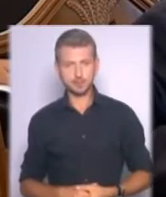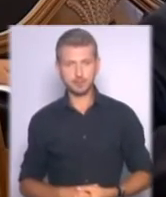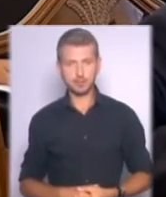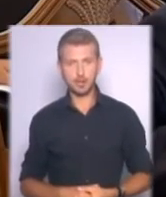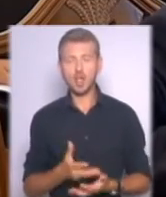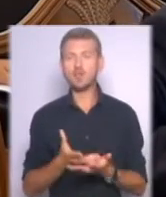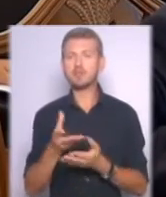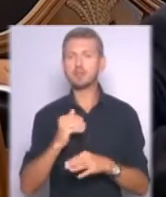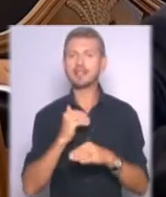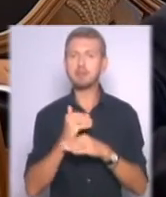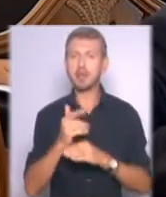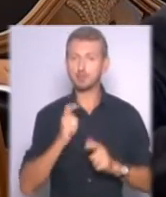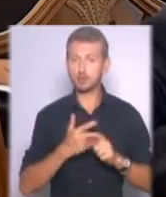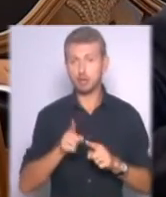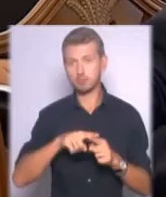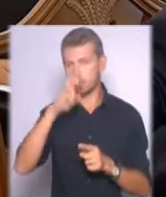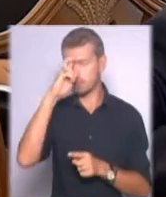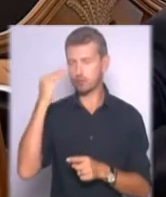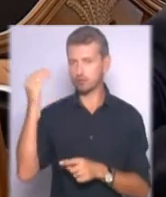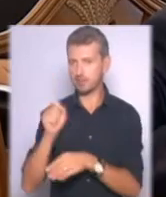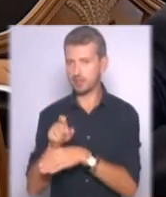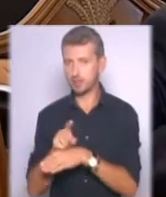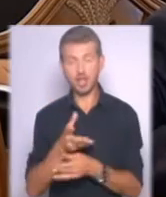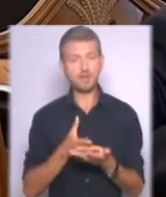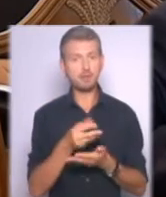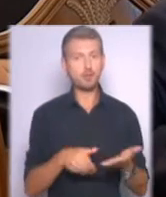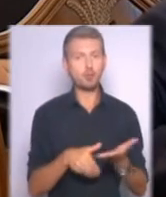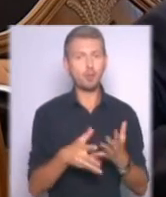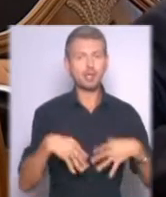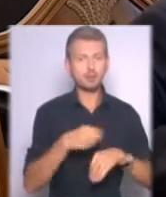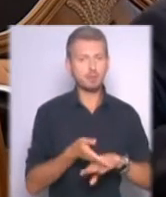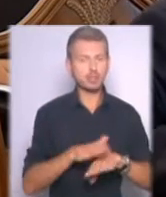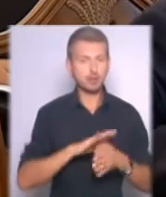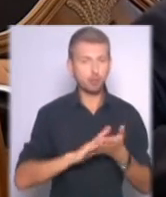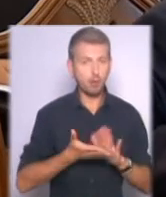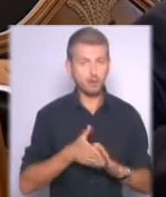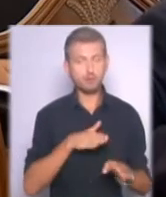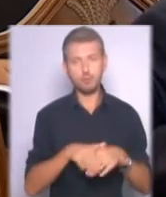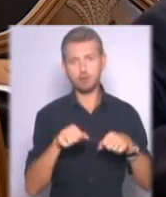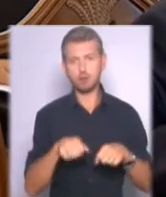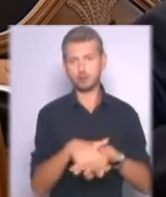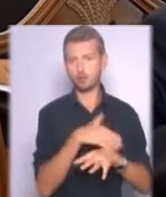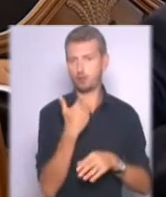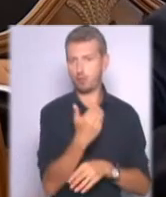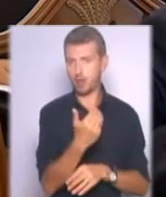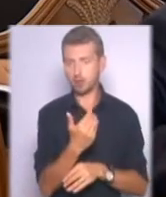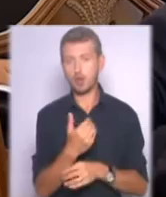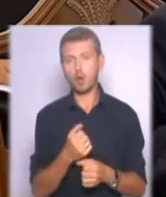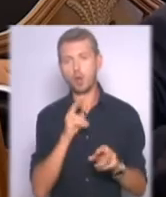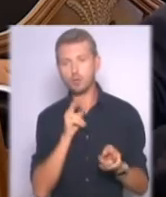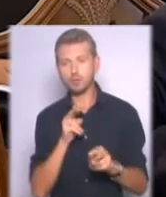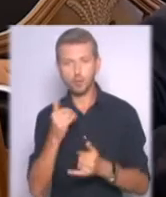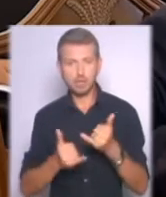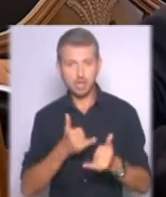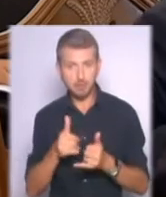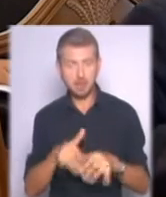Виплата стипендій студентам – це державне завдання. Виплати допомоги сім'ям у складних ситуаціях – це повноваження громади. Утриманням місцевих доріг